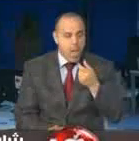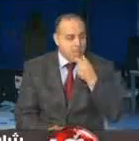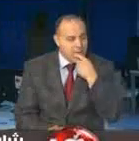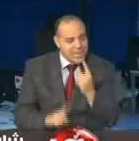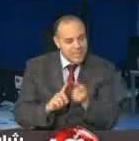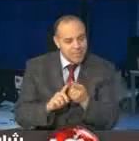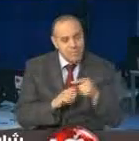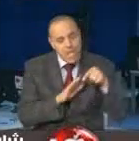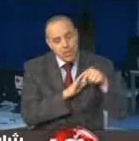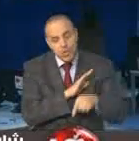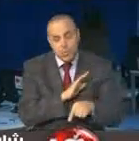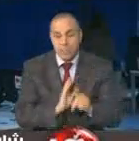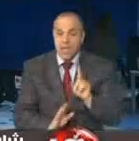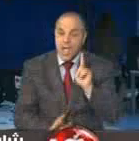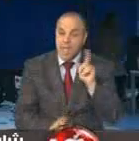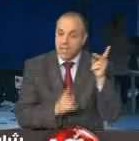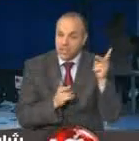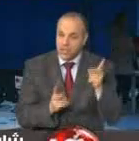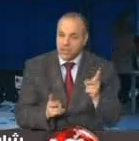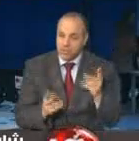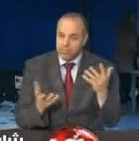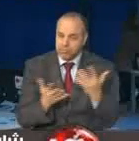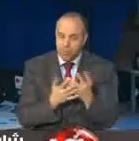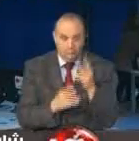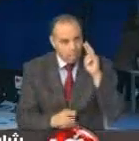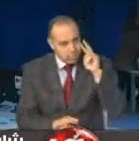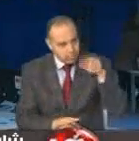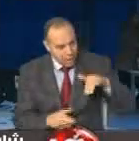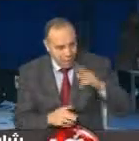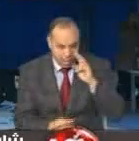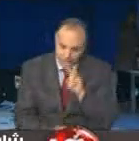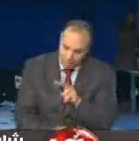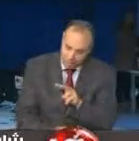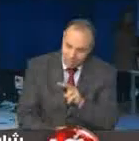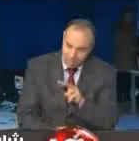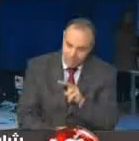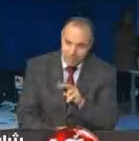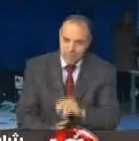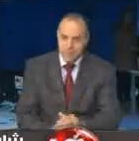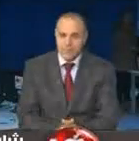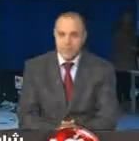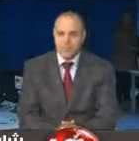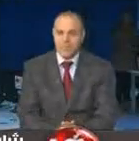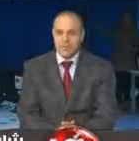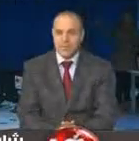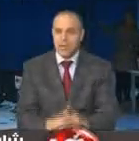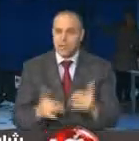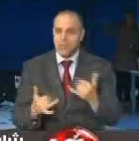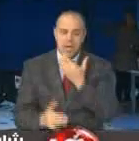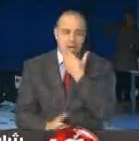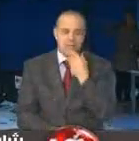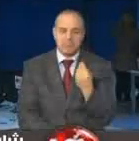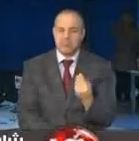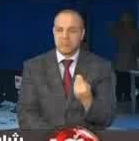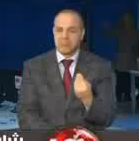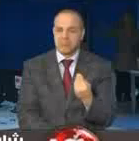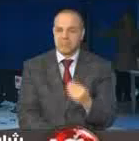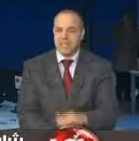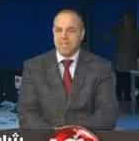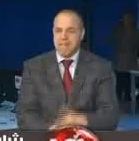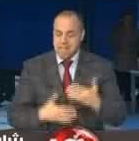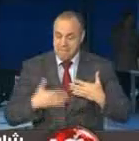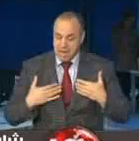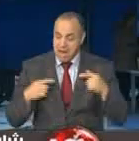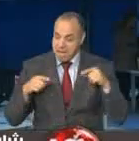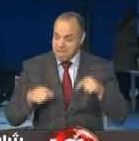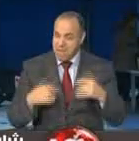وأكلات جنوبية حضرت فجلبت انتباه المارينا بالمكان. أجواء حلوة حلوة على الأخر وفرحانة